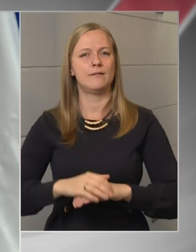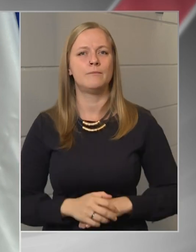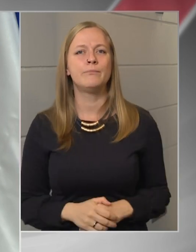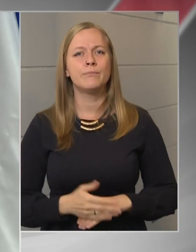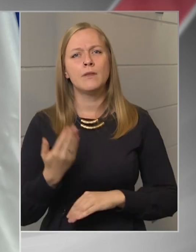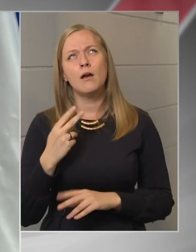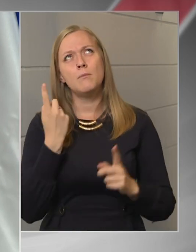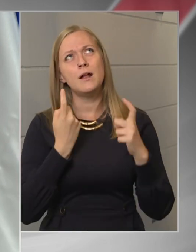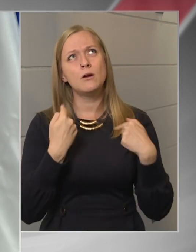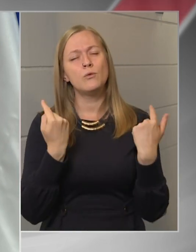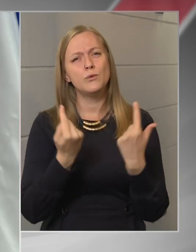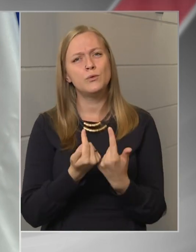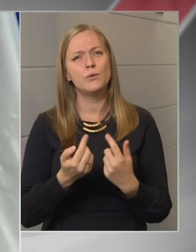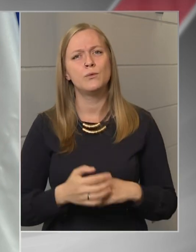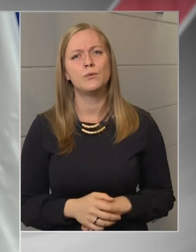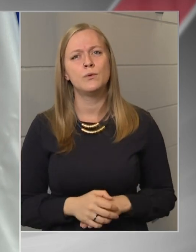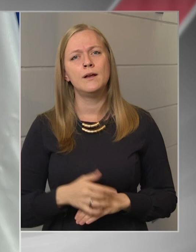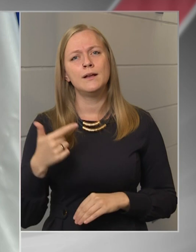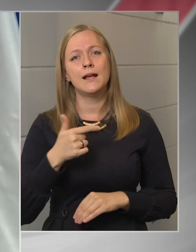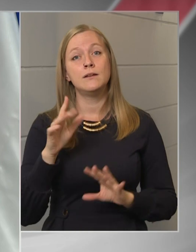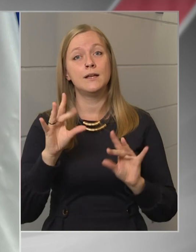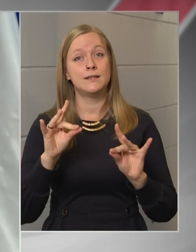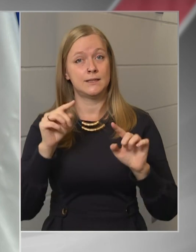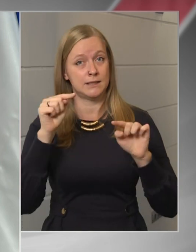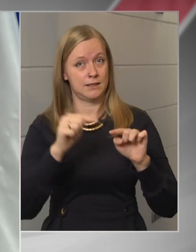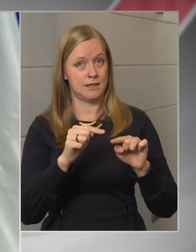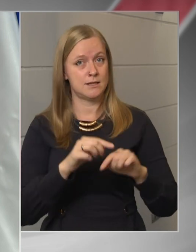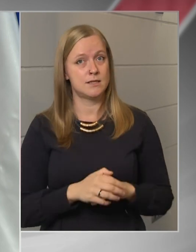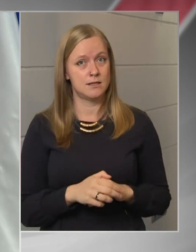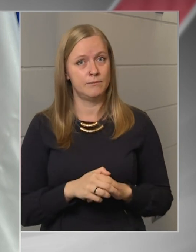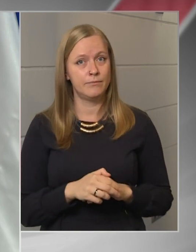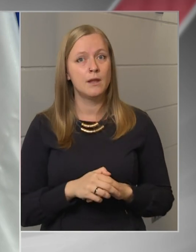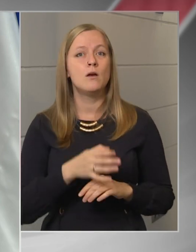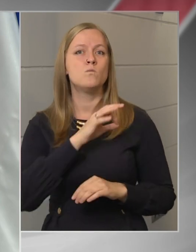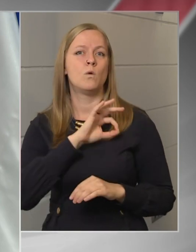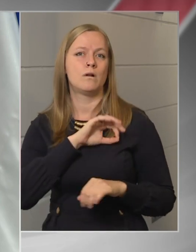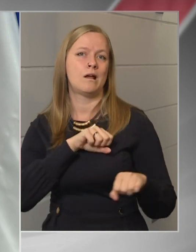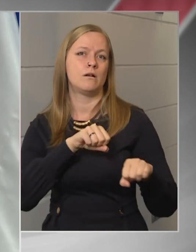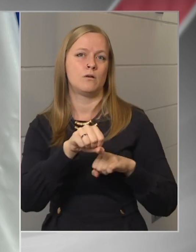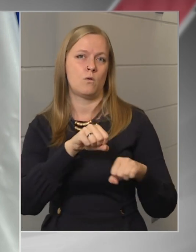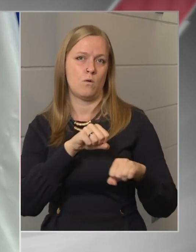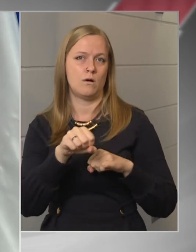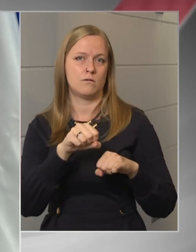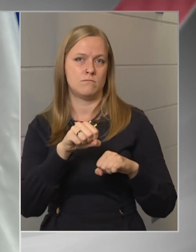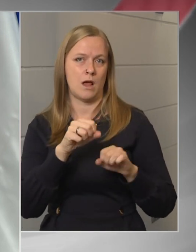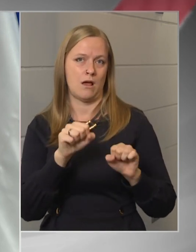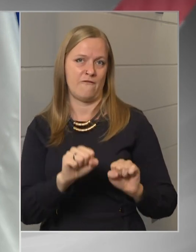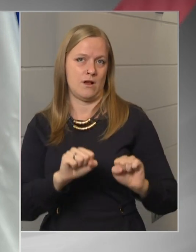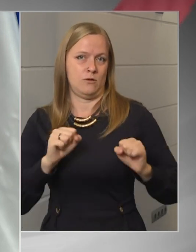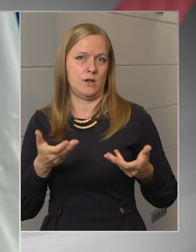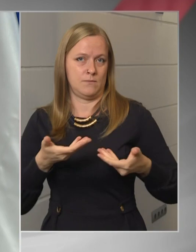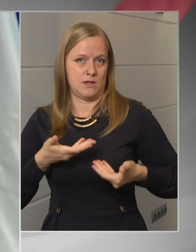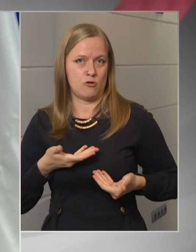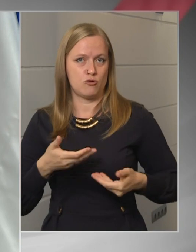Ha abba belegondolunk, hogy 2010-ben, amikor a polgári kormány felhatalmazást kapott